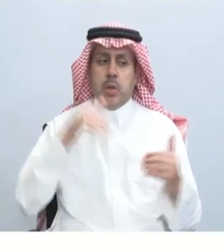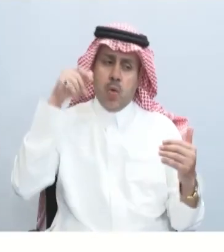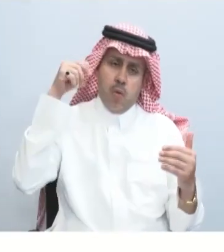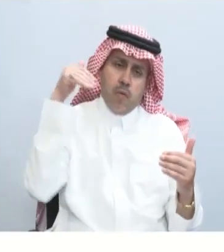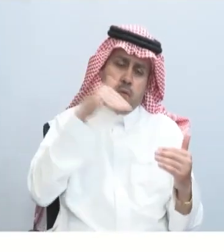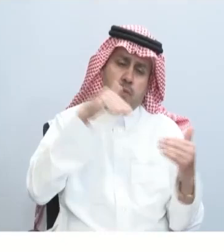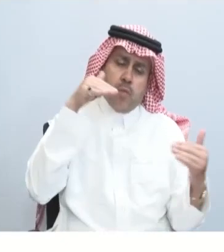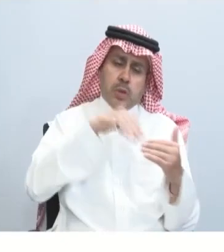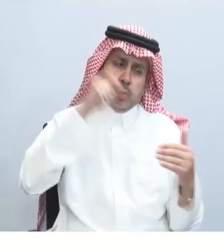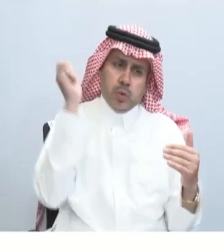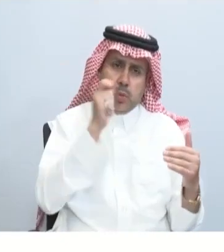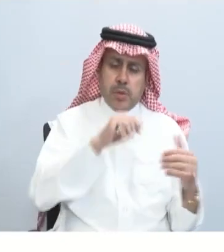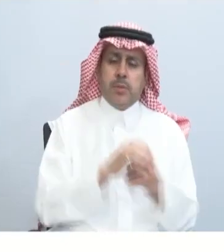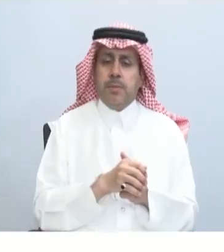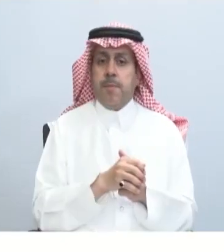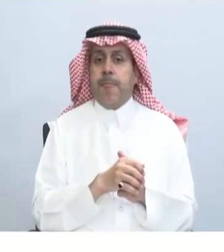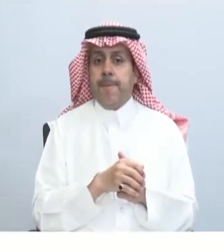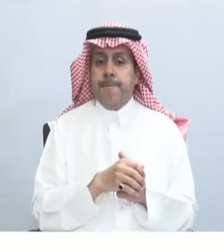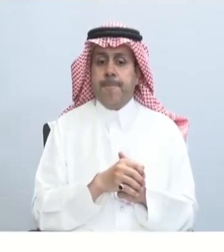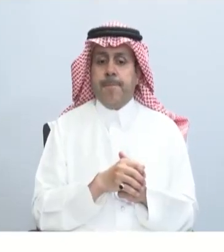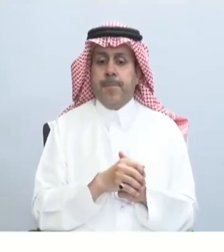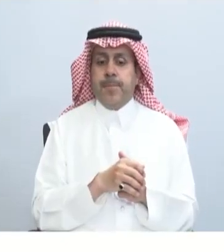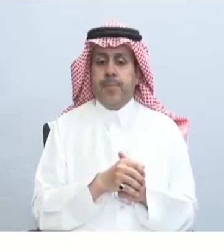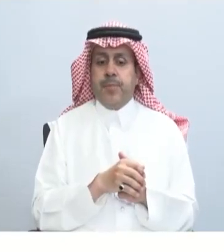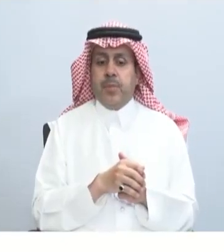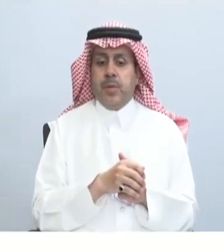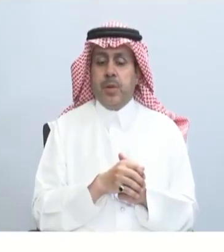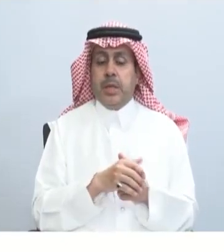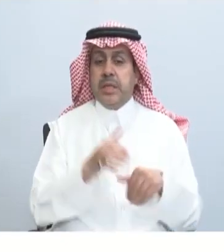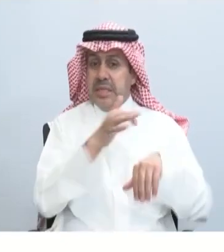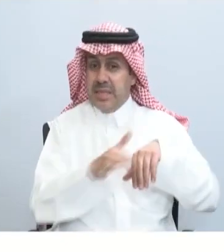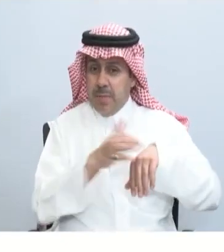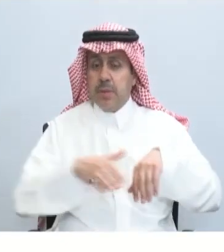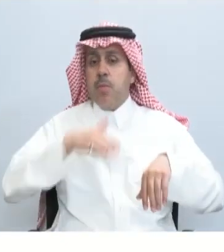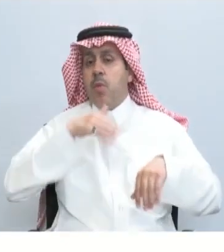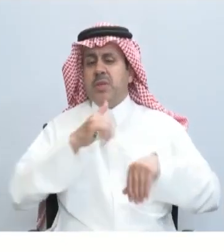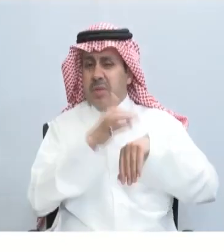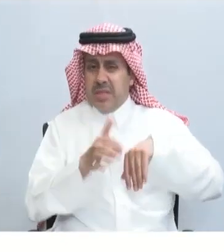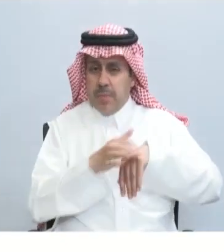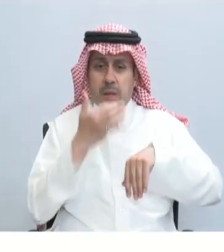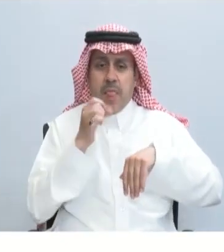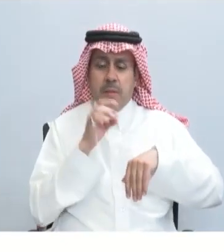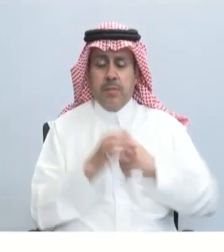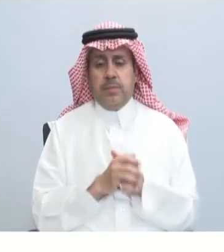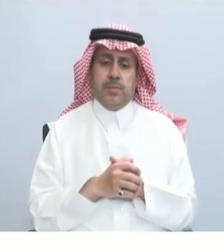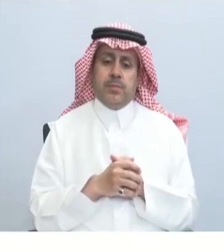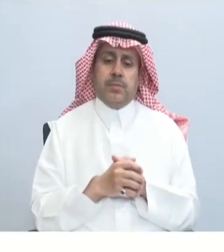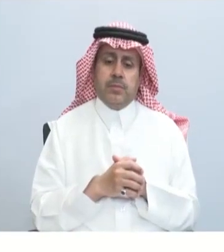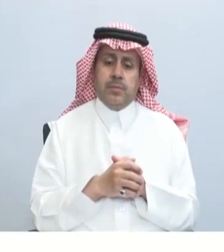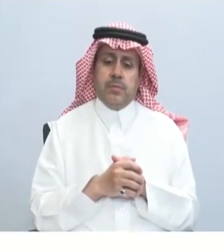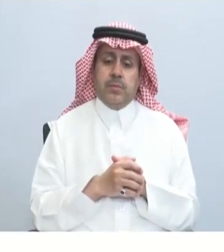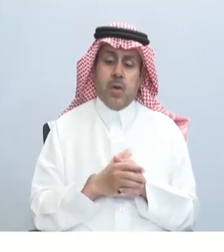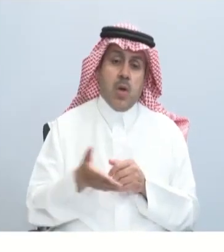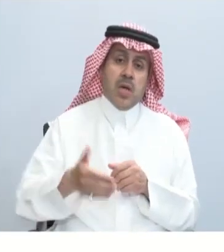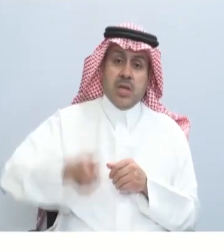الخلف ومهاجمتهم المسلمين اصابه النبي محمد صلى الله عليه وسلم بج روح